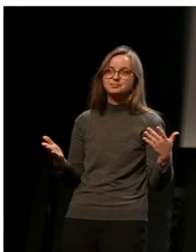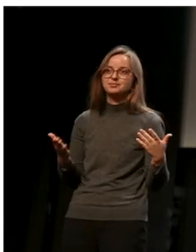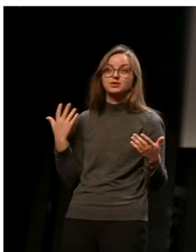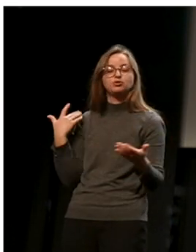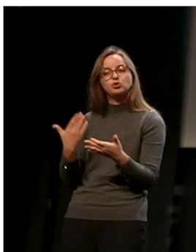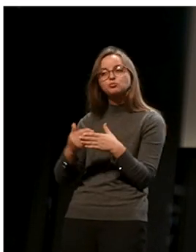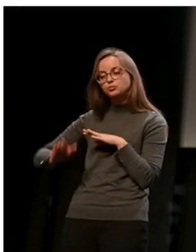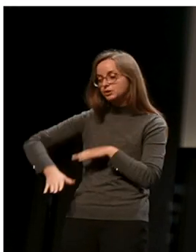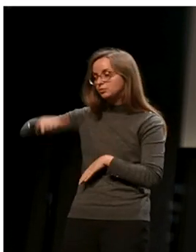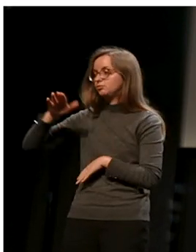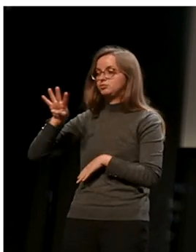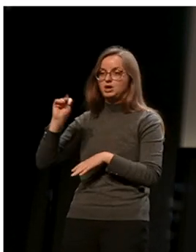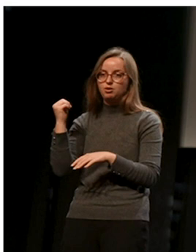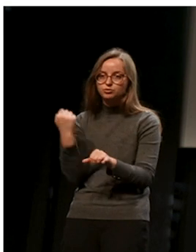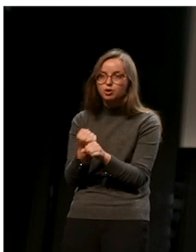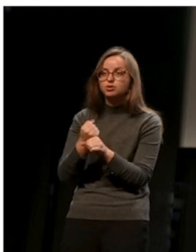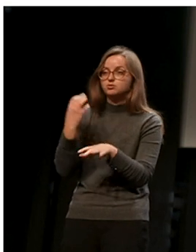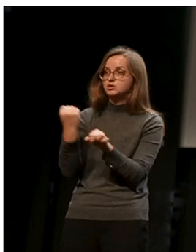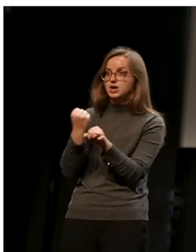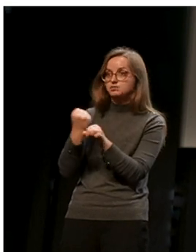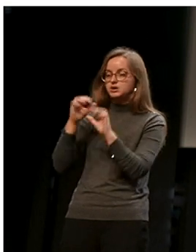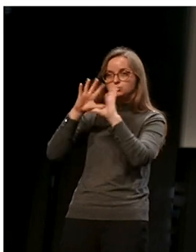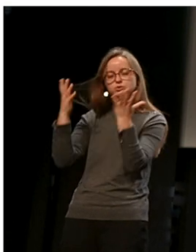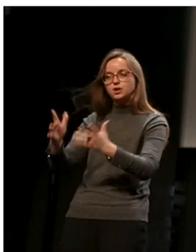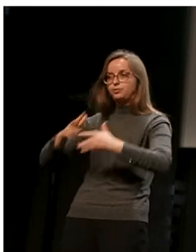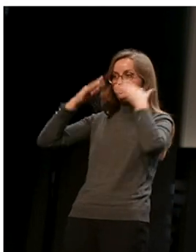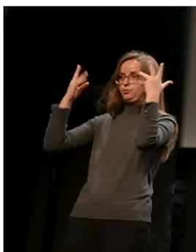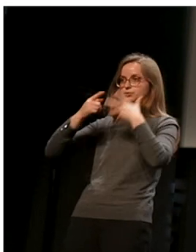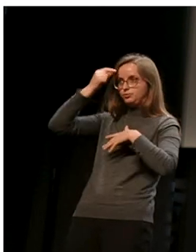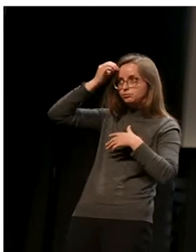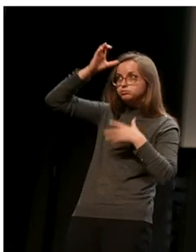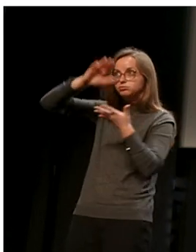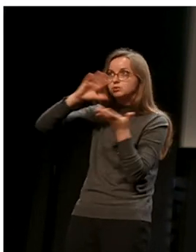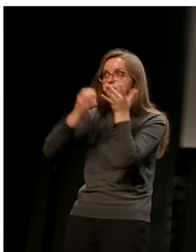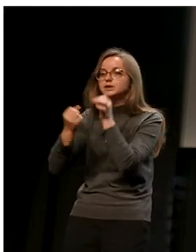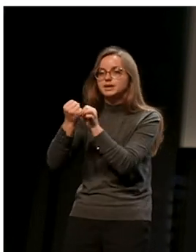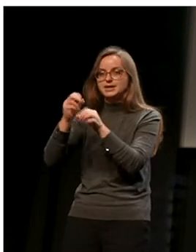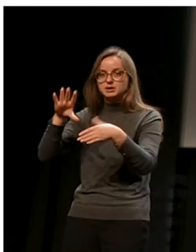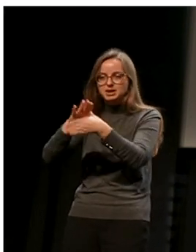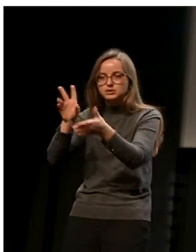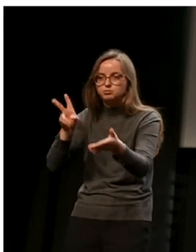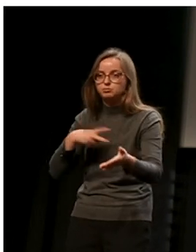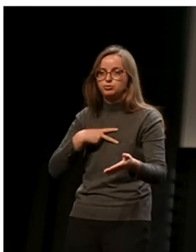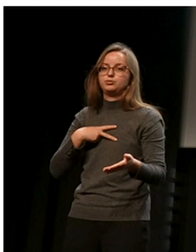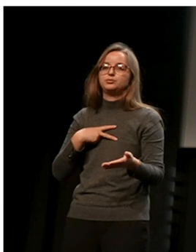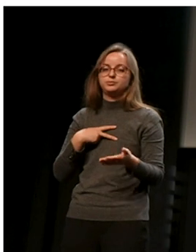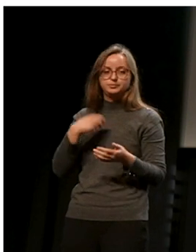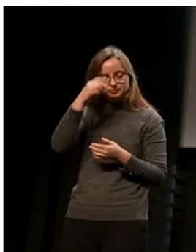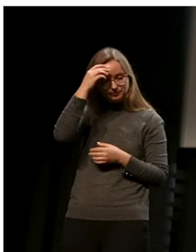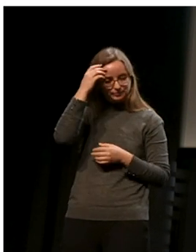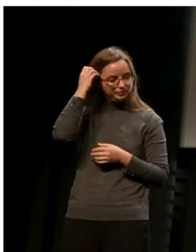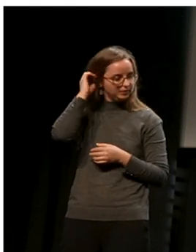40 années de travail avant, de tout ça. Ah mais alors, Pierrot, là, je me mets dedans. Hein, j'ai les cheveux gris aussi. Hein, donc